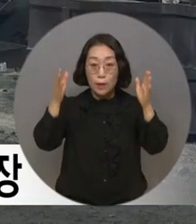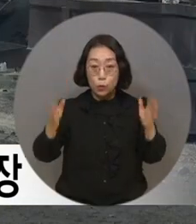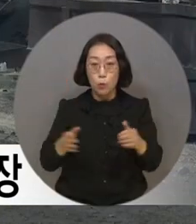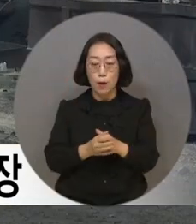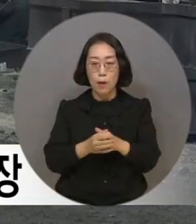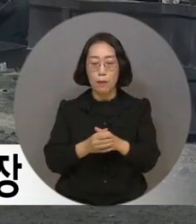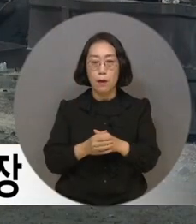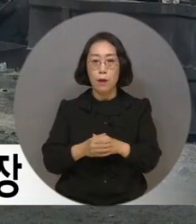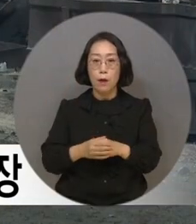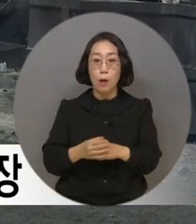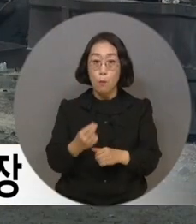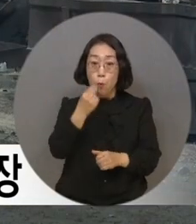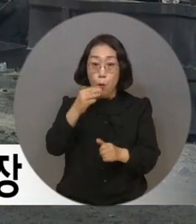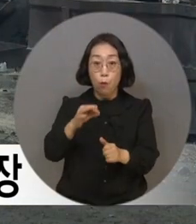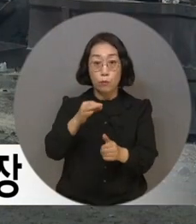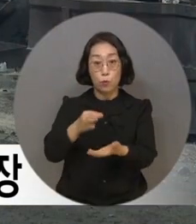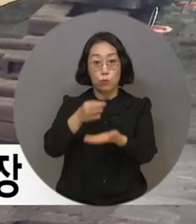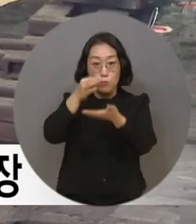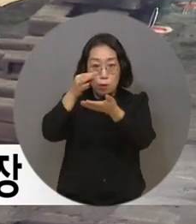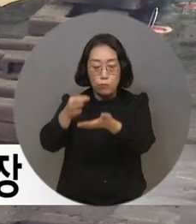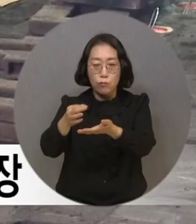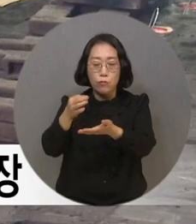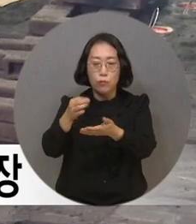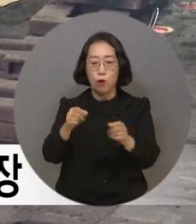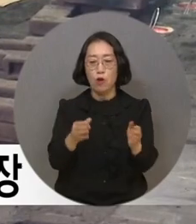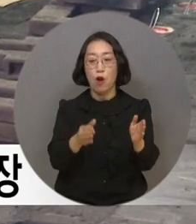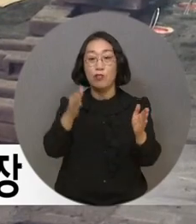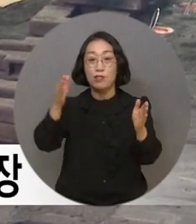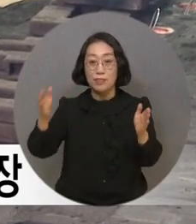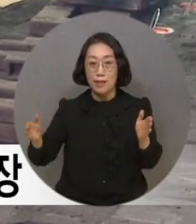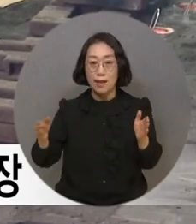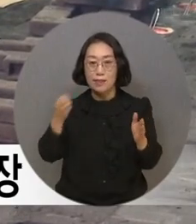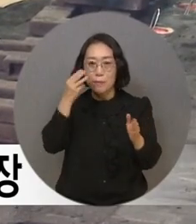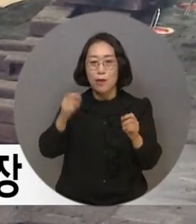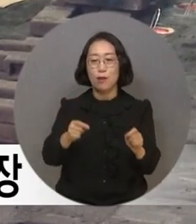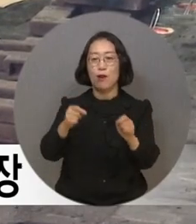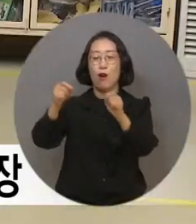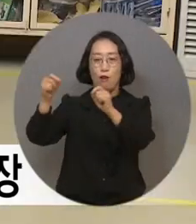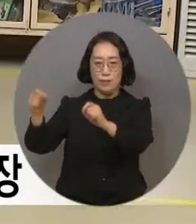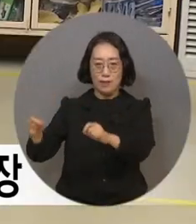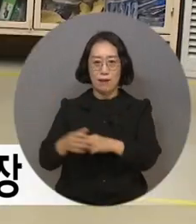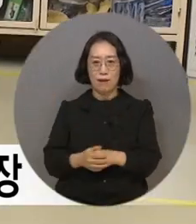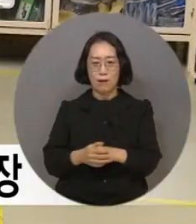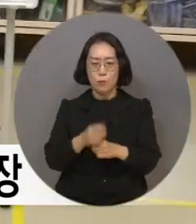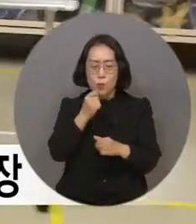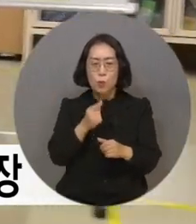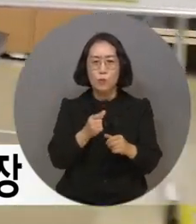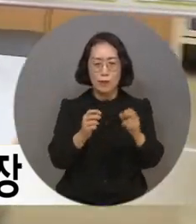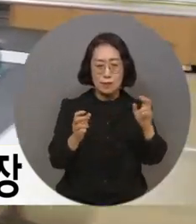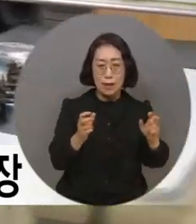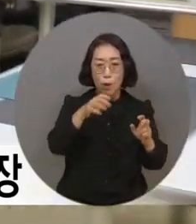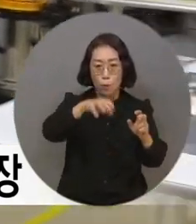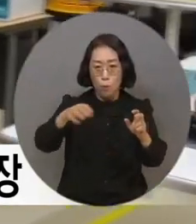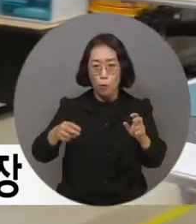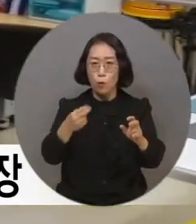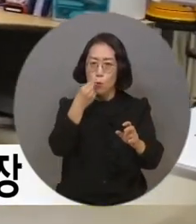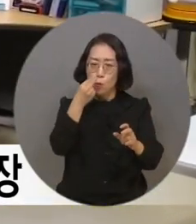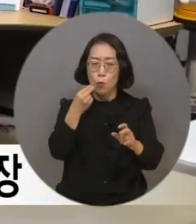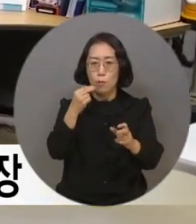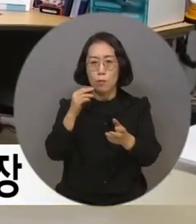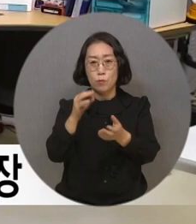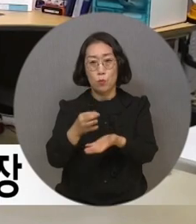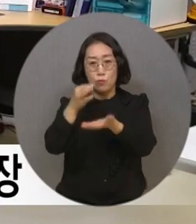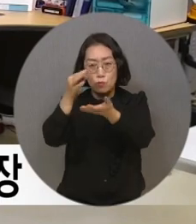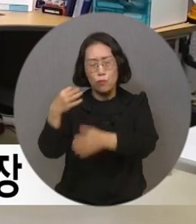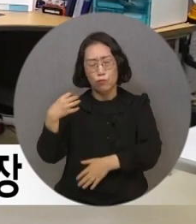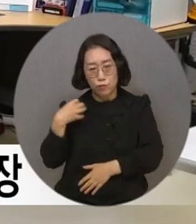기한을 3개월 더 연장합니다. 고용노동부는 소규모 영세 사업장 사업장의 보험료 부담을 덜어주고자